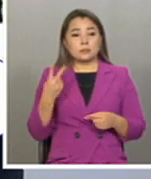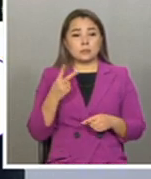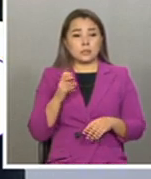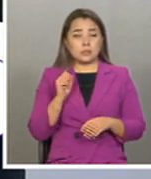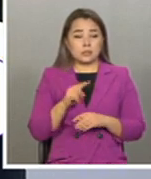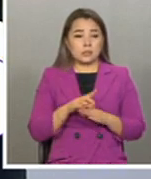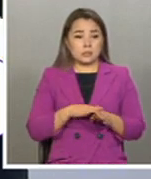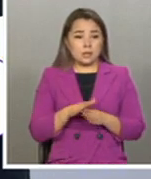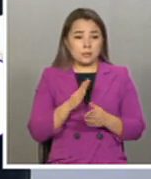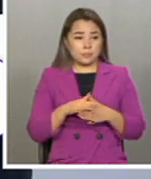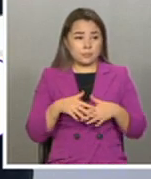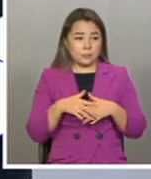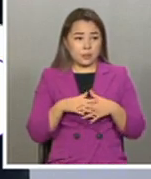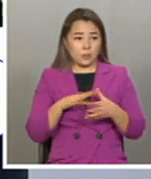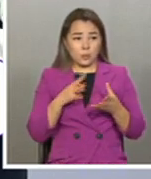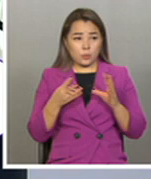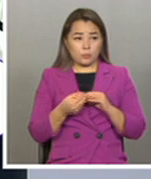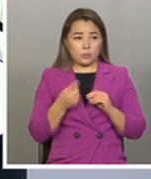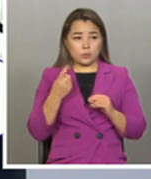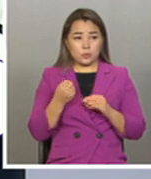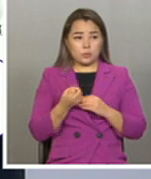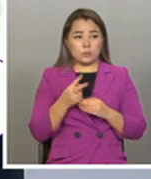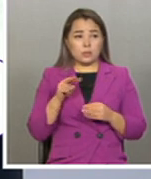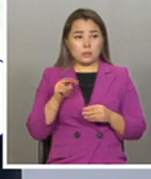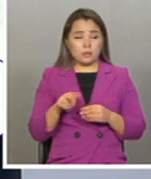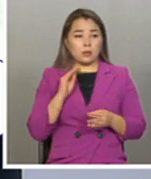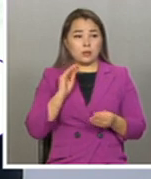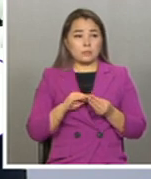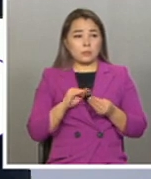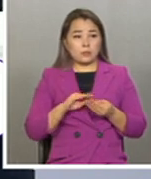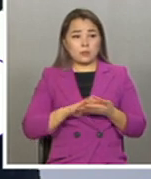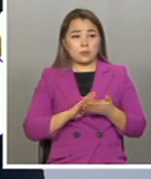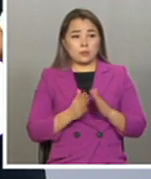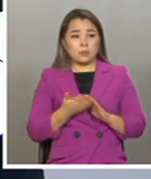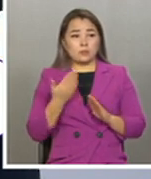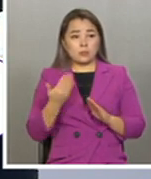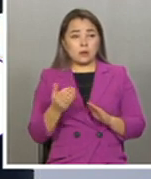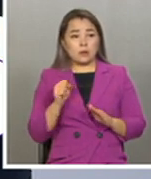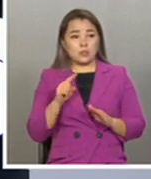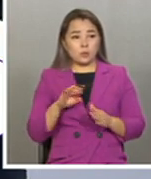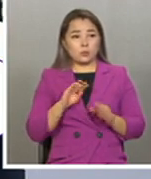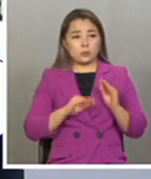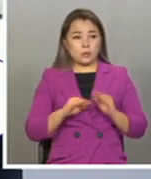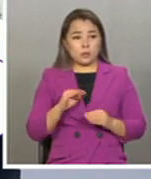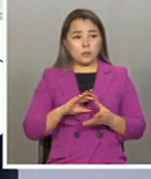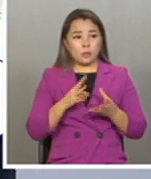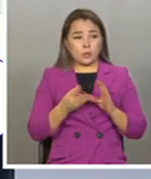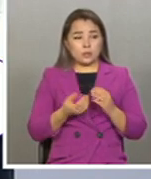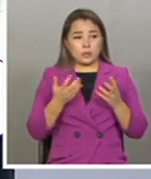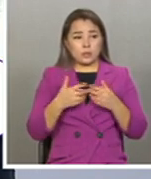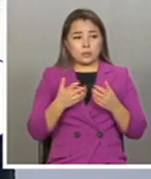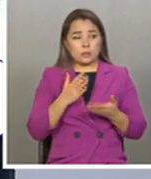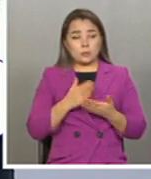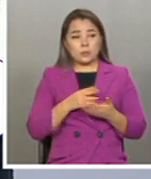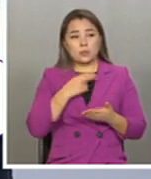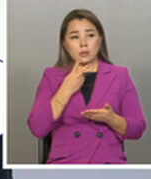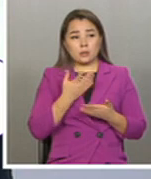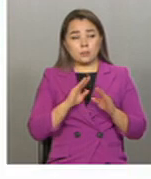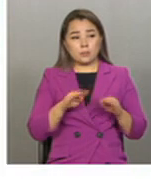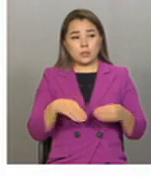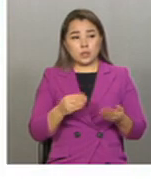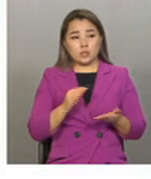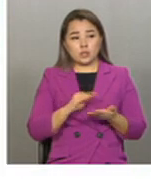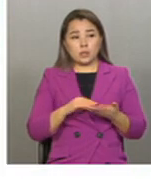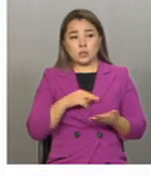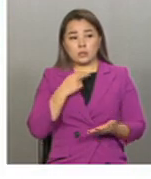көлемі 112 литр, қалыпты жағдайда азоттың зат мөлшерін есептеңіз. Яғни есептің шарты бойынша берілгенін жазамыз.